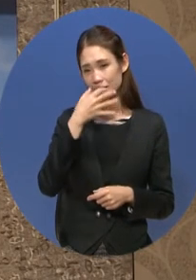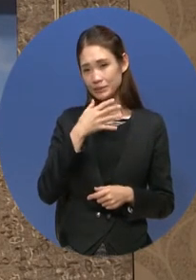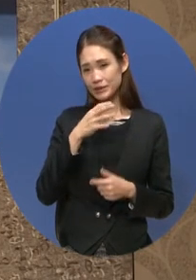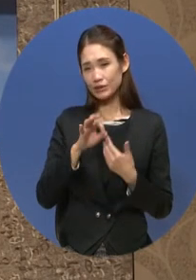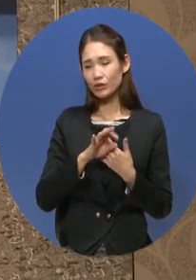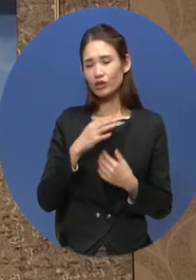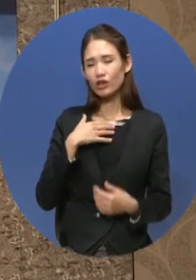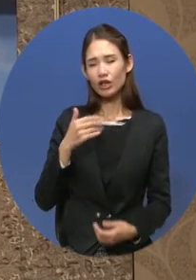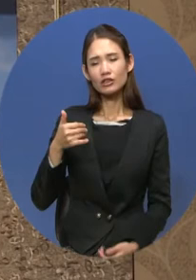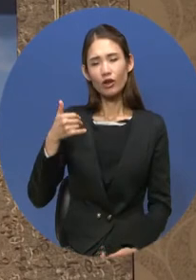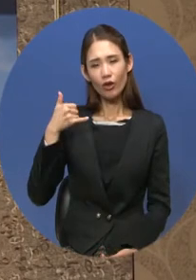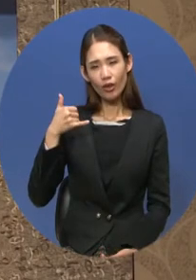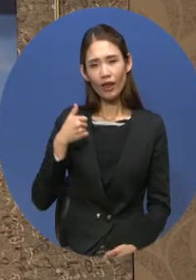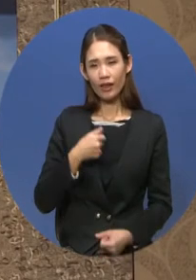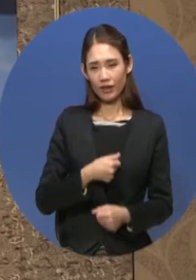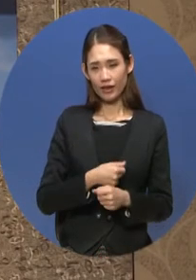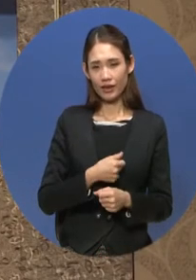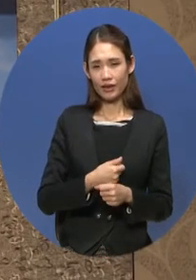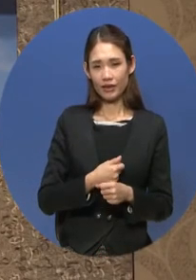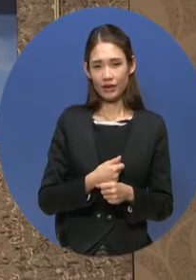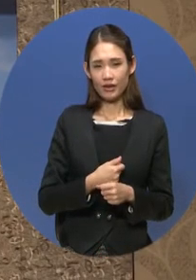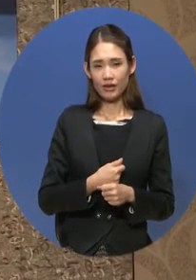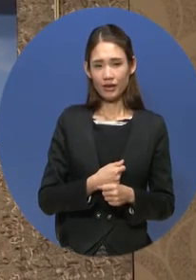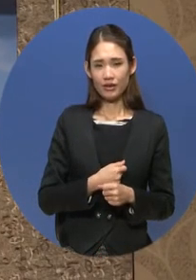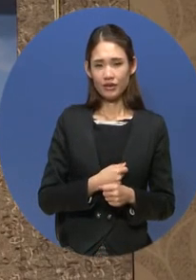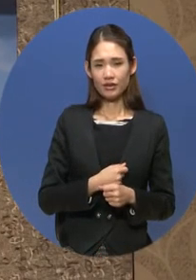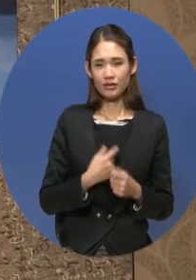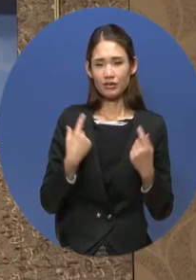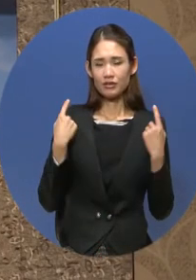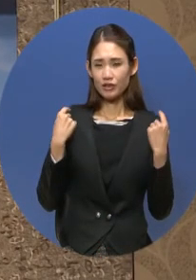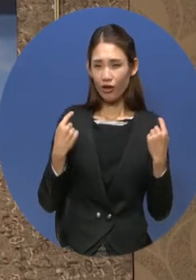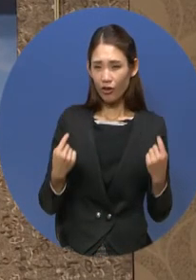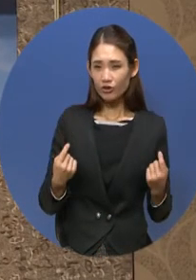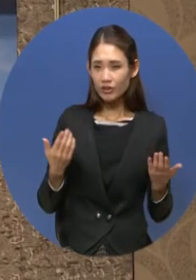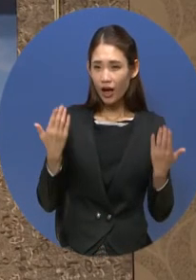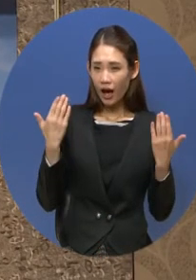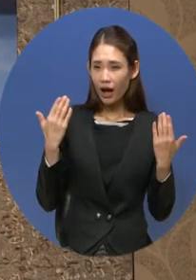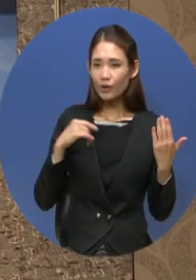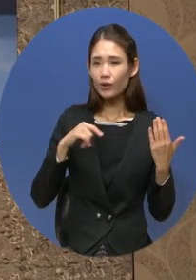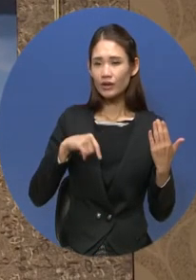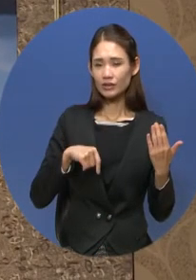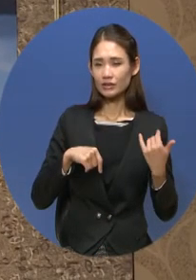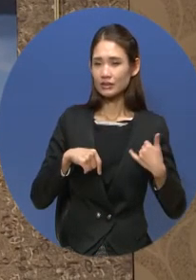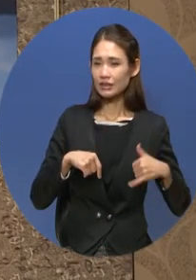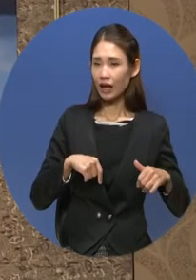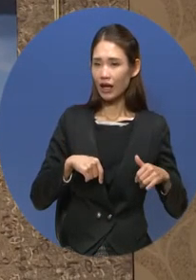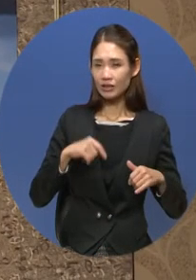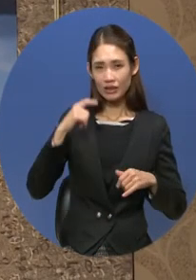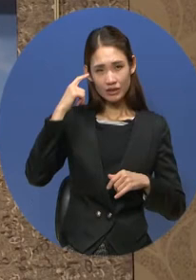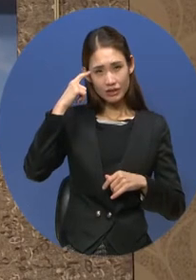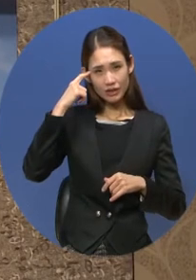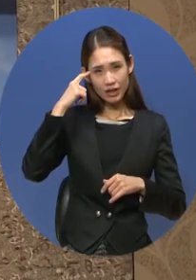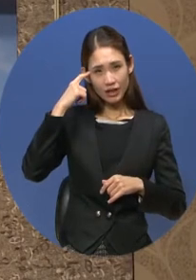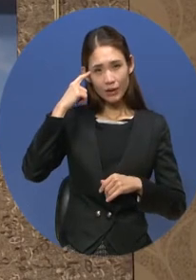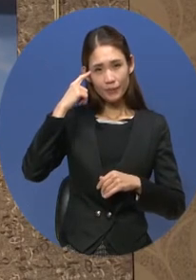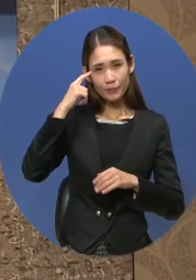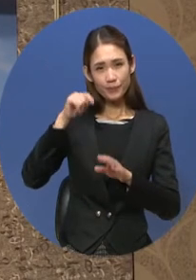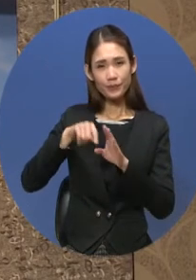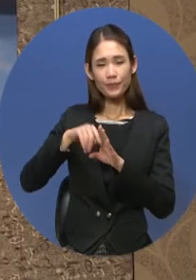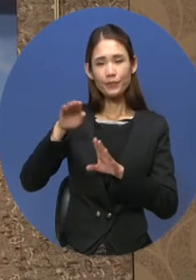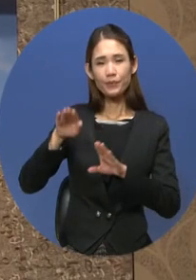해요, 저한테. 그럴 때 이제 서로 아직까지도 학교에서 자녀들이 이제 편견 속에서 좀